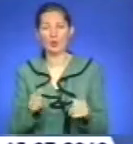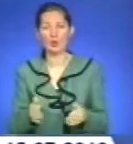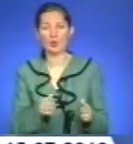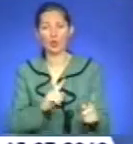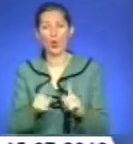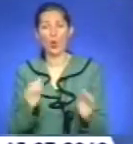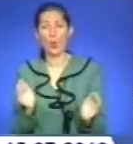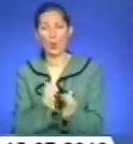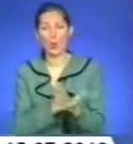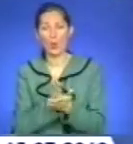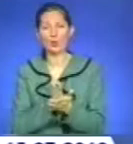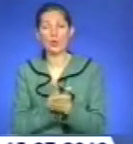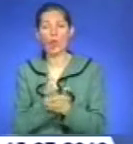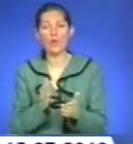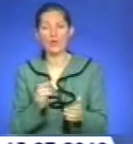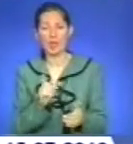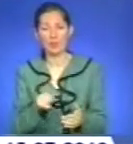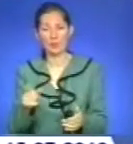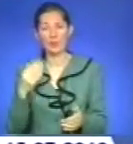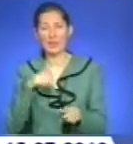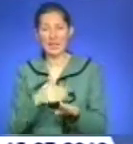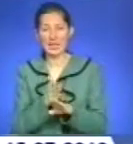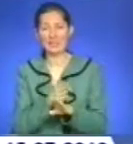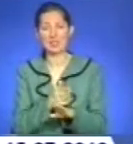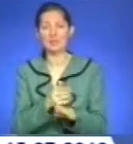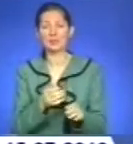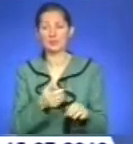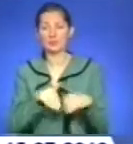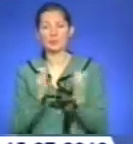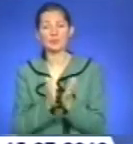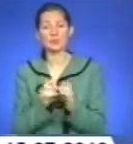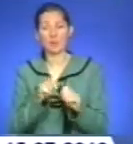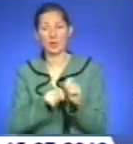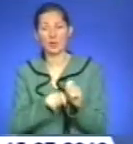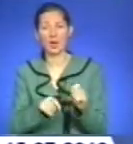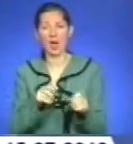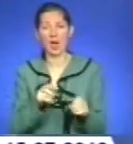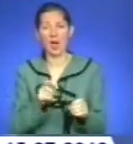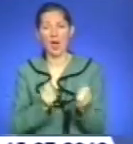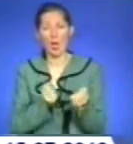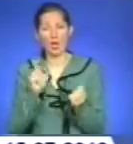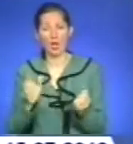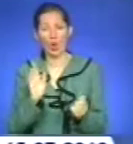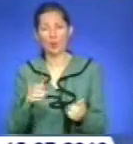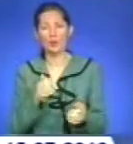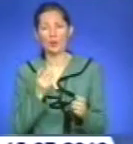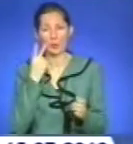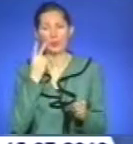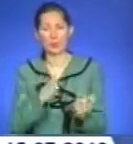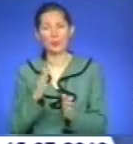менше, обслуговування пасажирів якісніше. Ґрунтовна перевірка перевізників буде систематичною, наголосили у міській